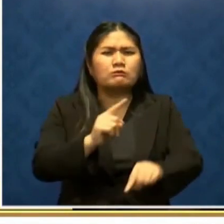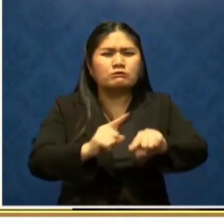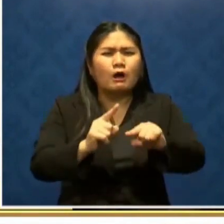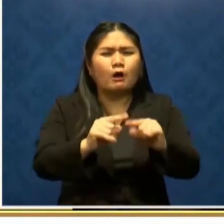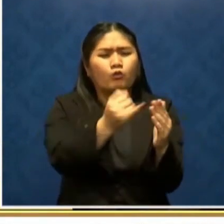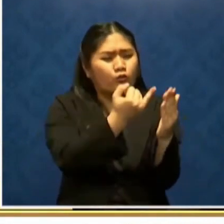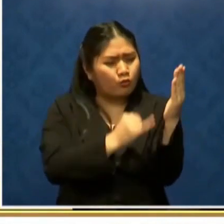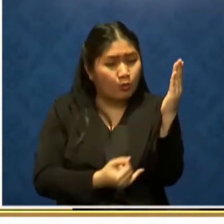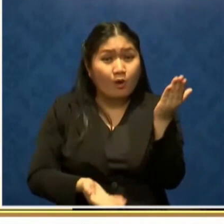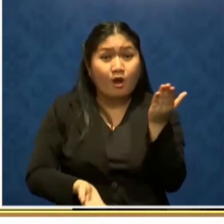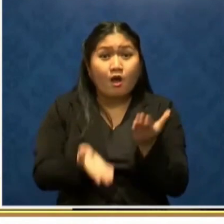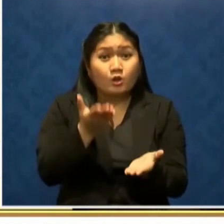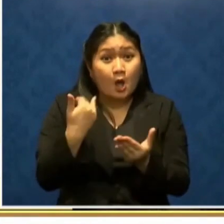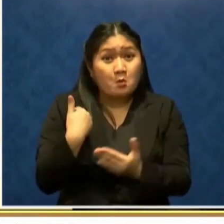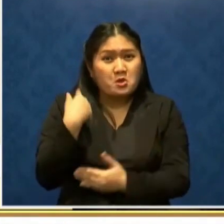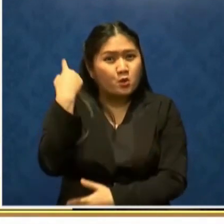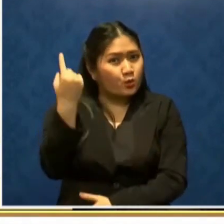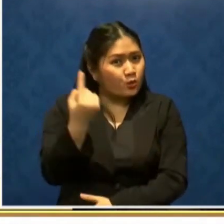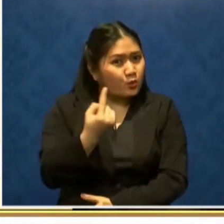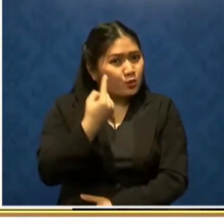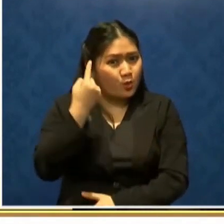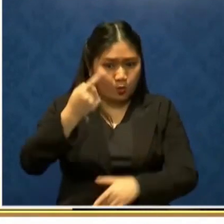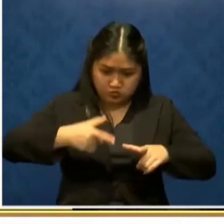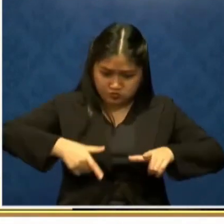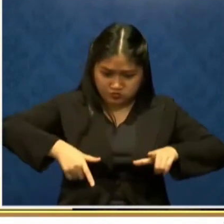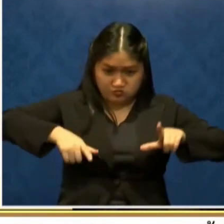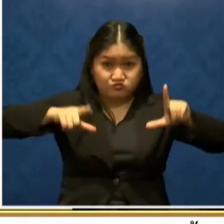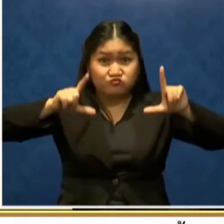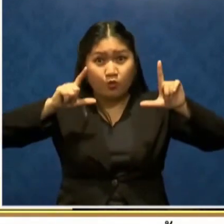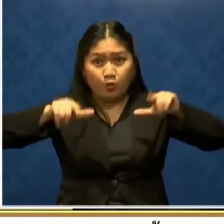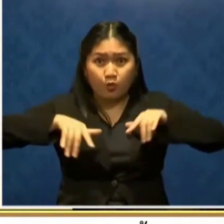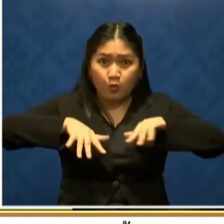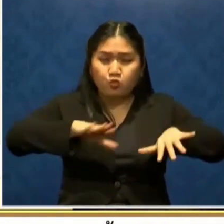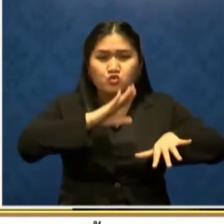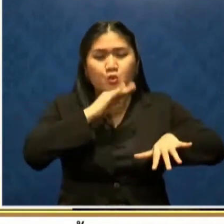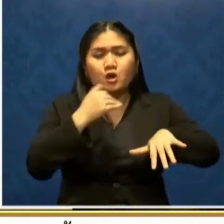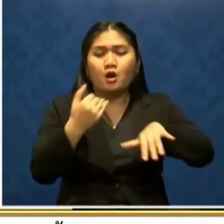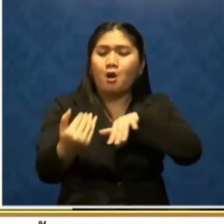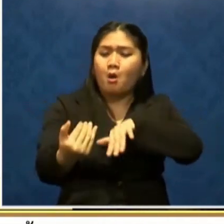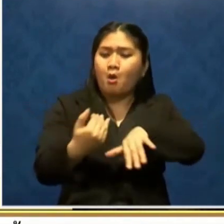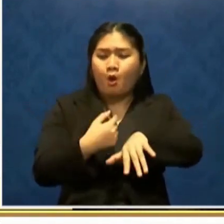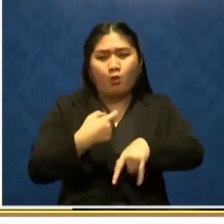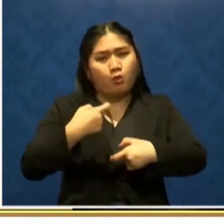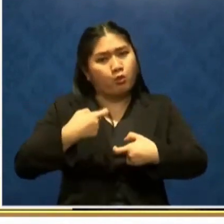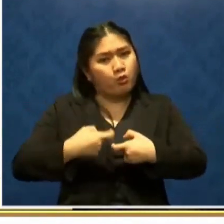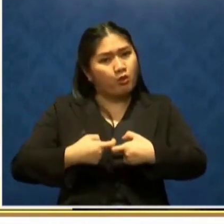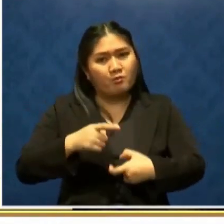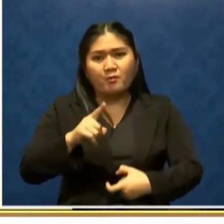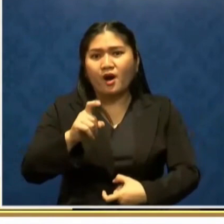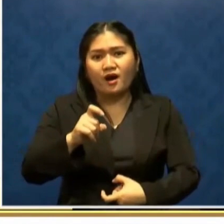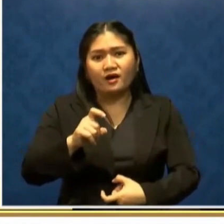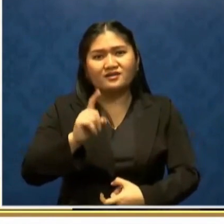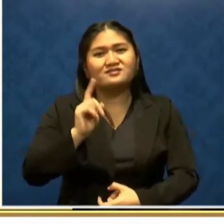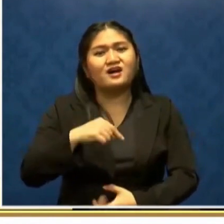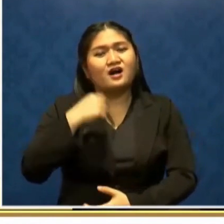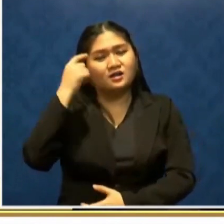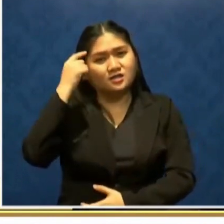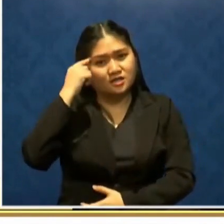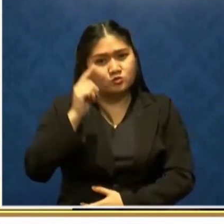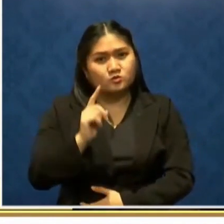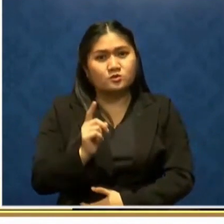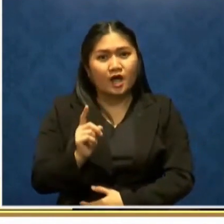ที่มีกต้เที่วที่ดีมีกตเทวที่เปอัซีนต่เกดการคมานาคมทไมทะดวกผมเชเหืเกินว่าบานนั้เมืองนั้